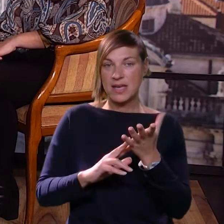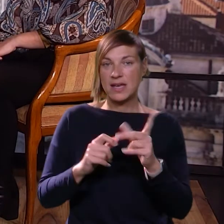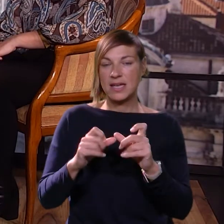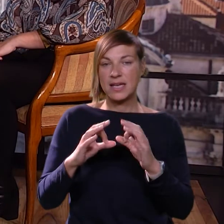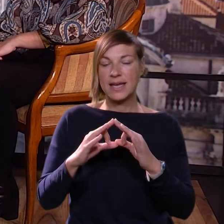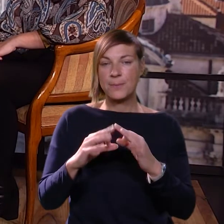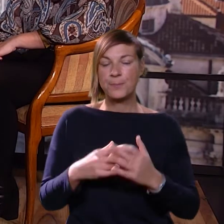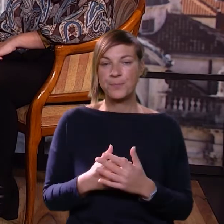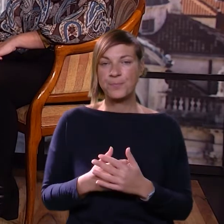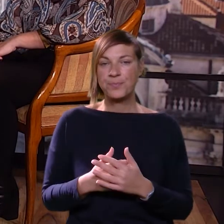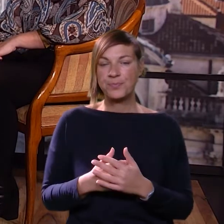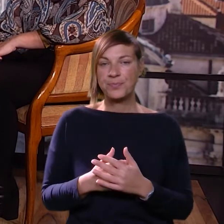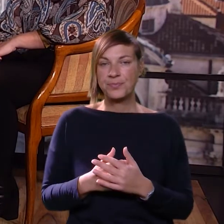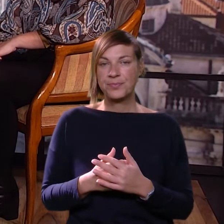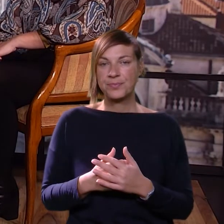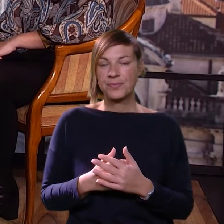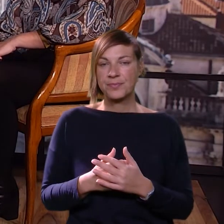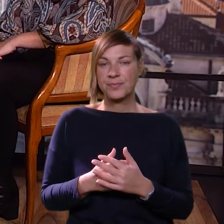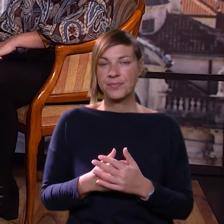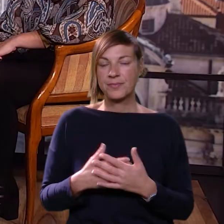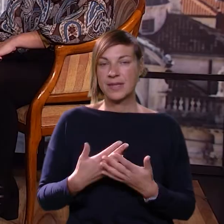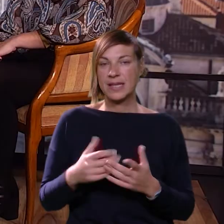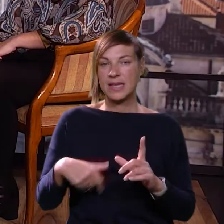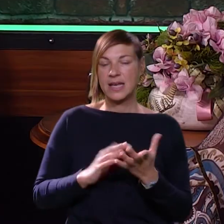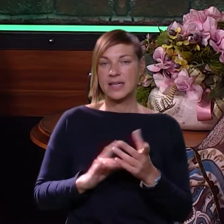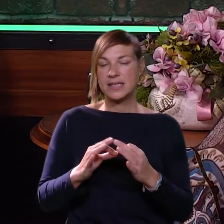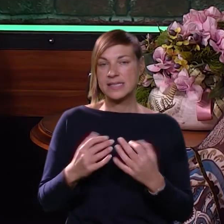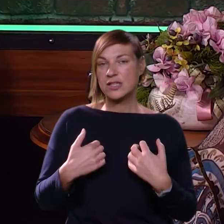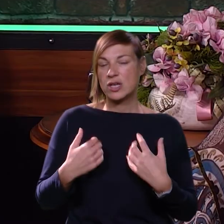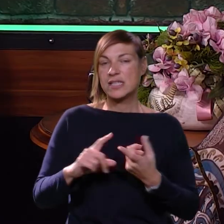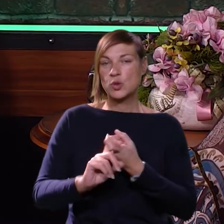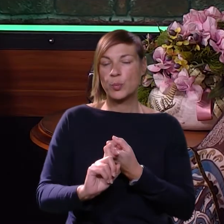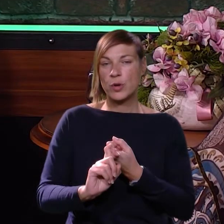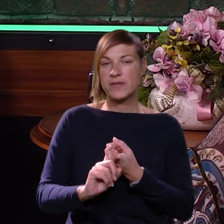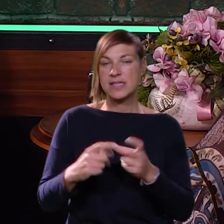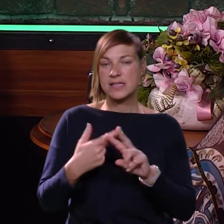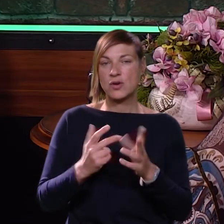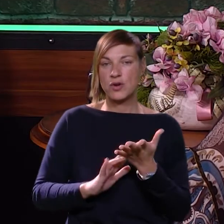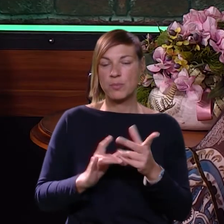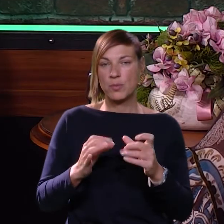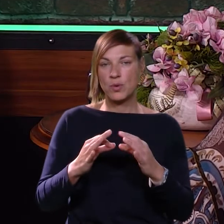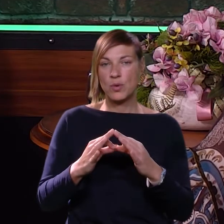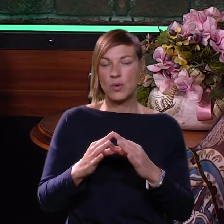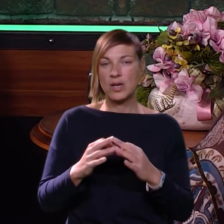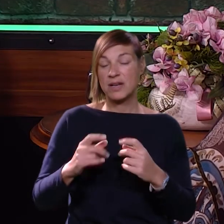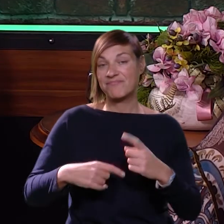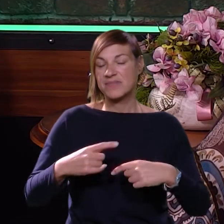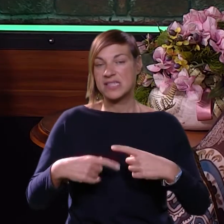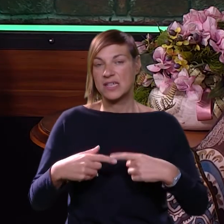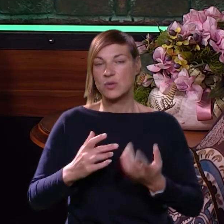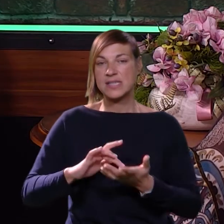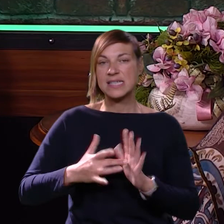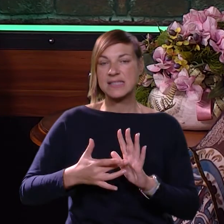jajnika. Da. I jajnici i dojke su povezani zbog hormona, zbog, ne znam,